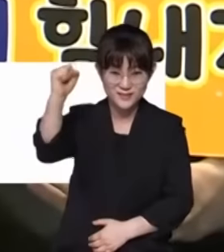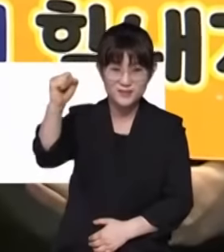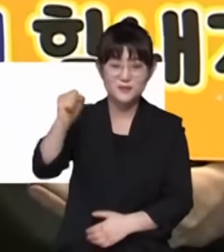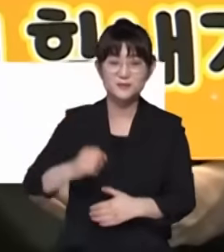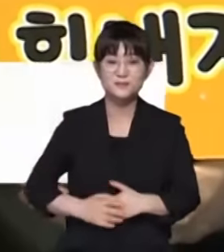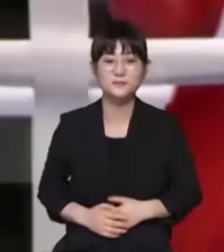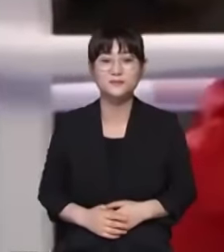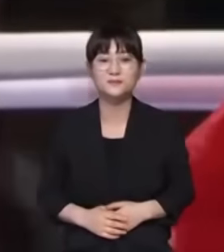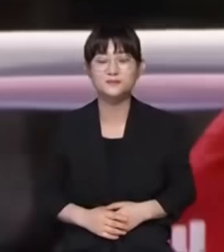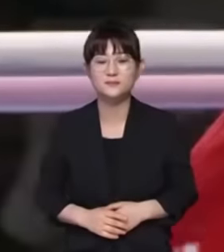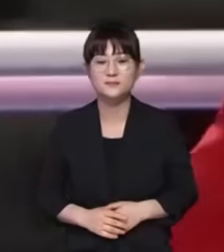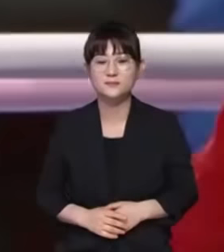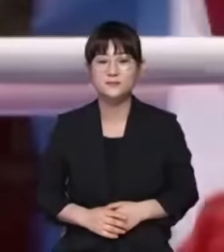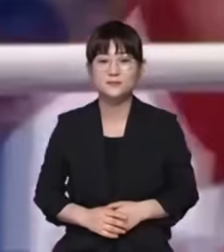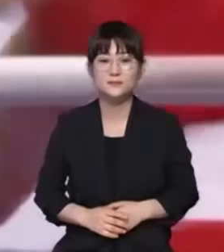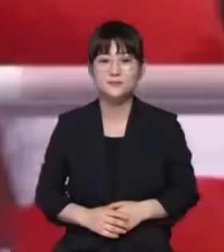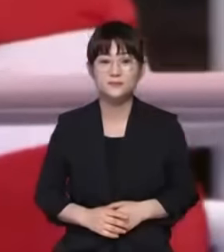화이팅!